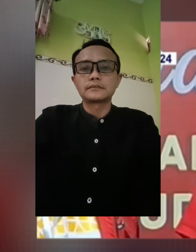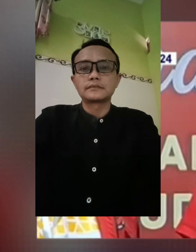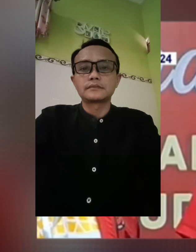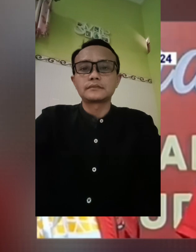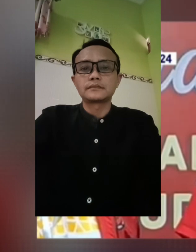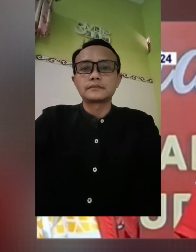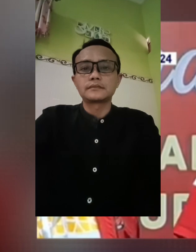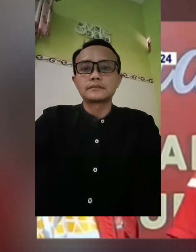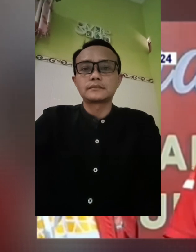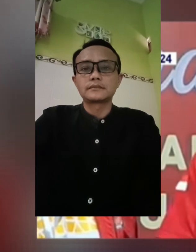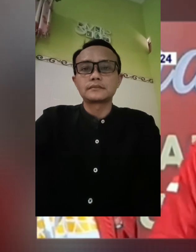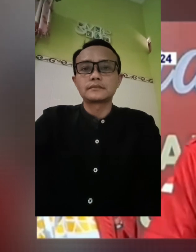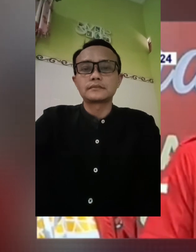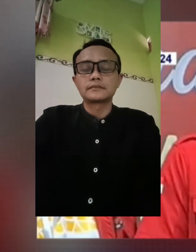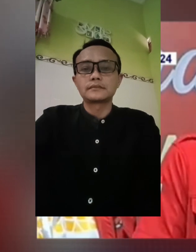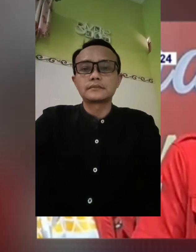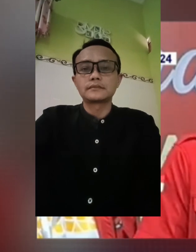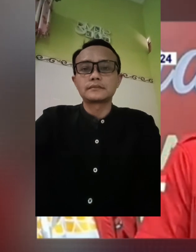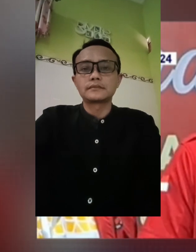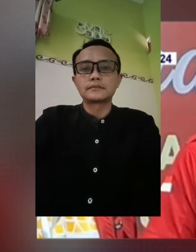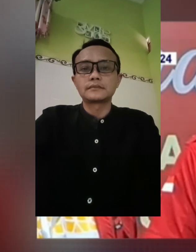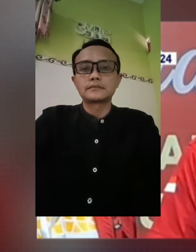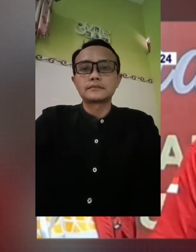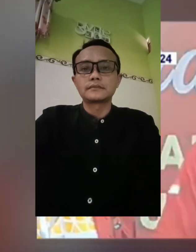Ya, terus saja Mulyono.